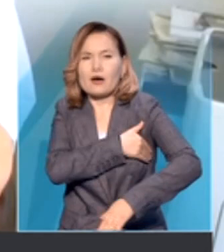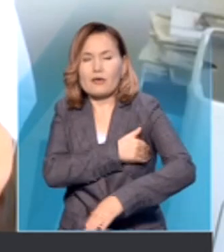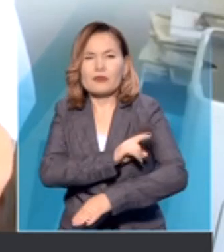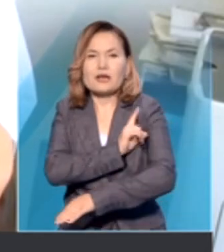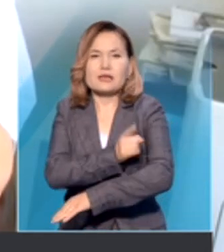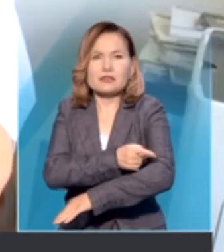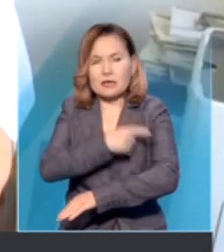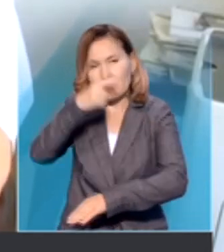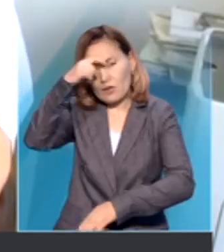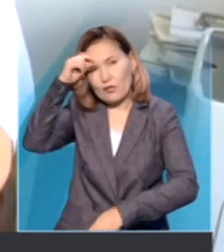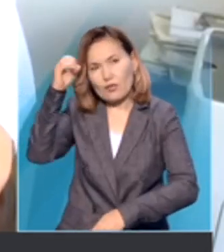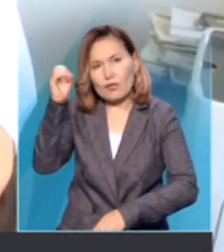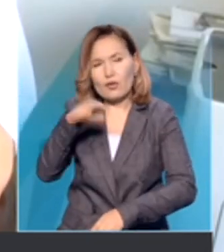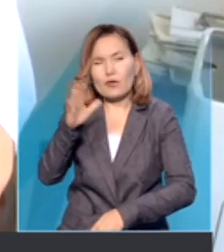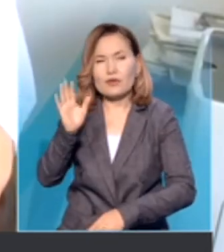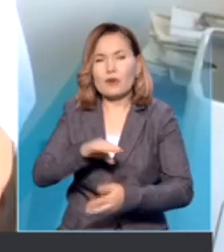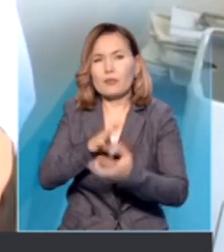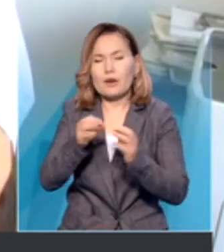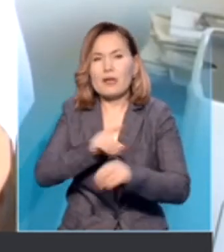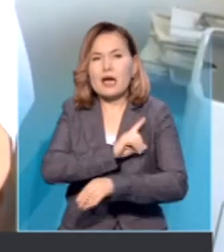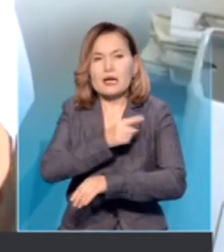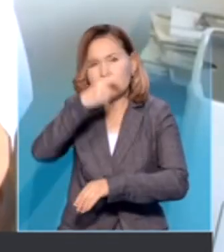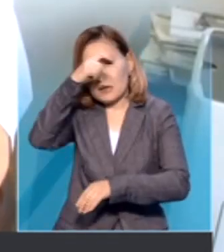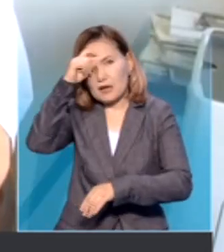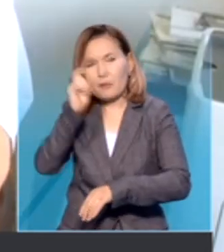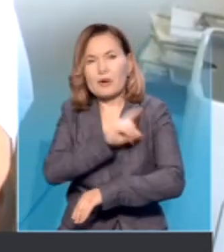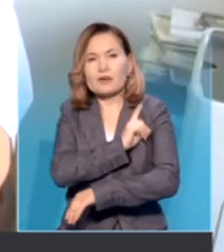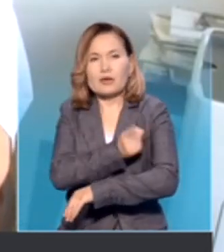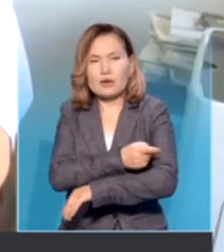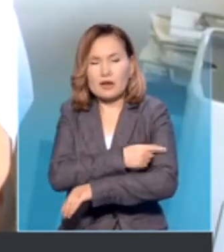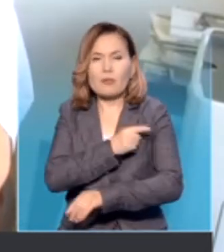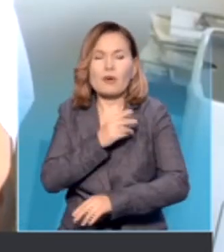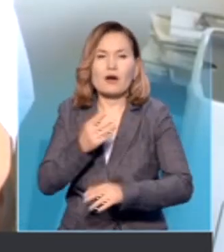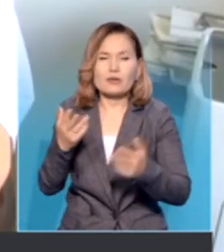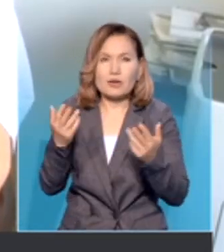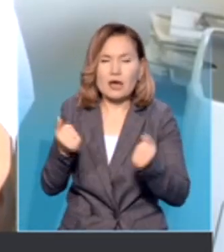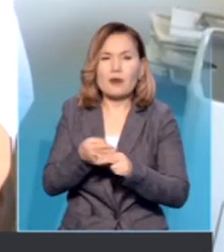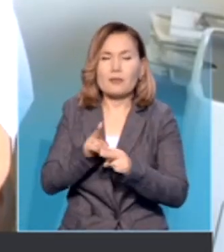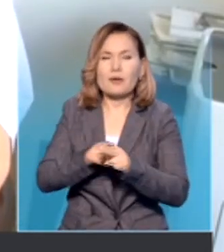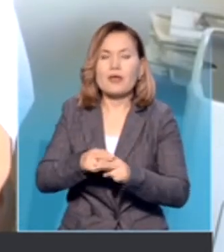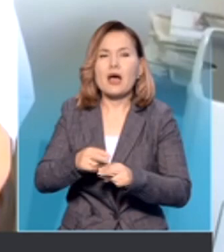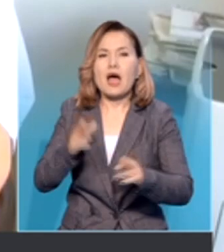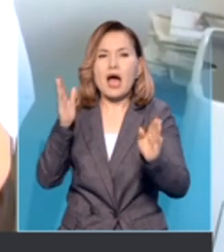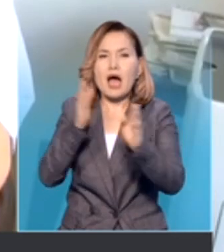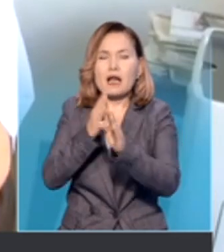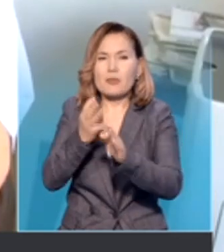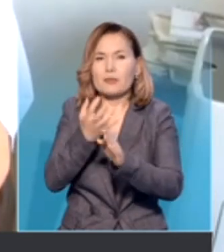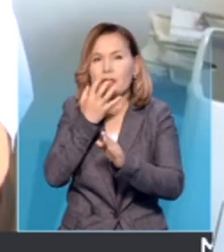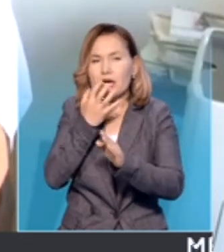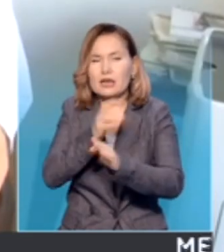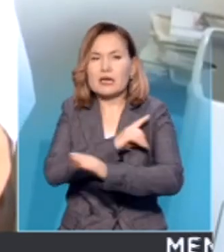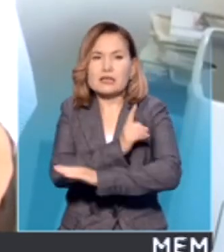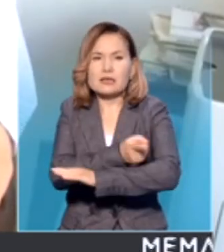нормадан жоғары болады деп күтілуде. Бұл аптап ыстықтың күшеюіне не себеп болады? Әлемдік жылынудың салдарынан